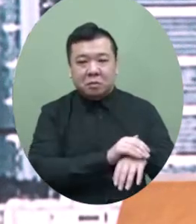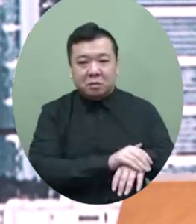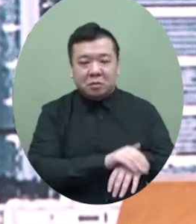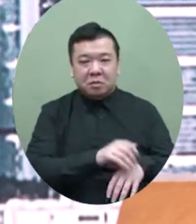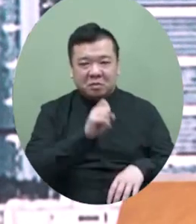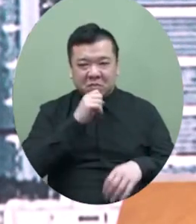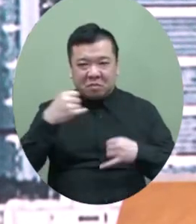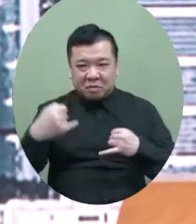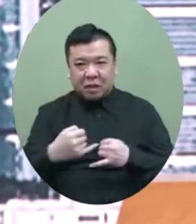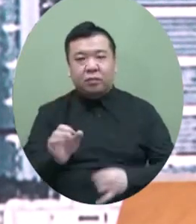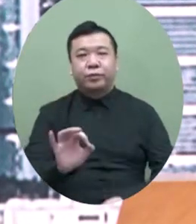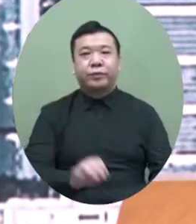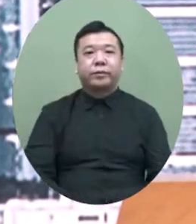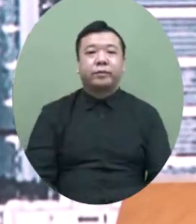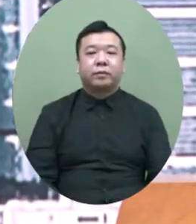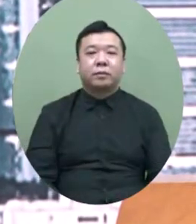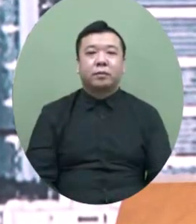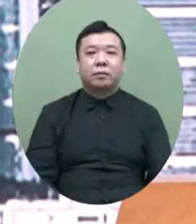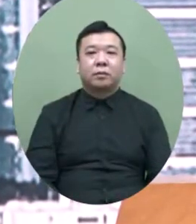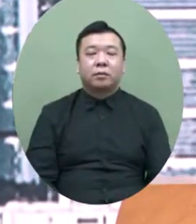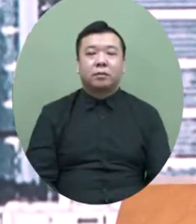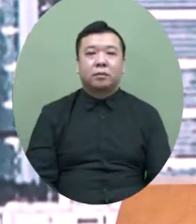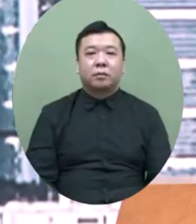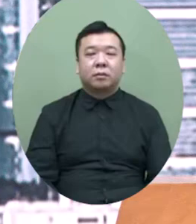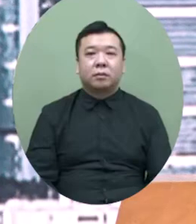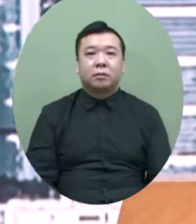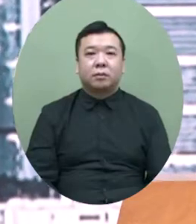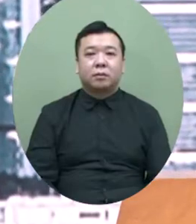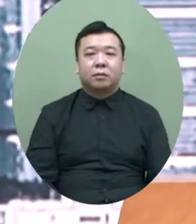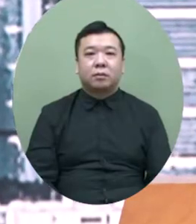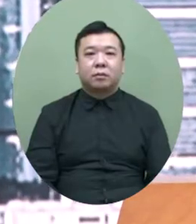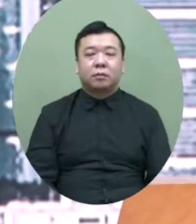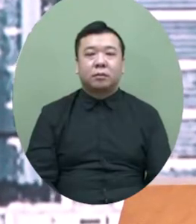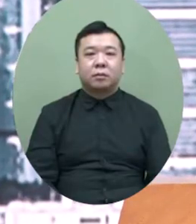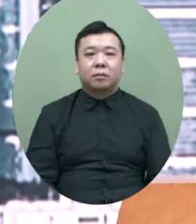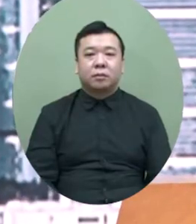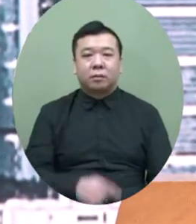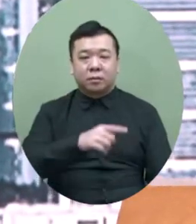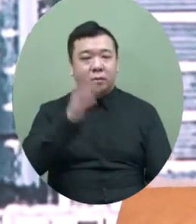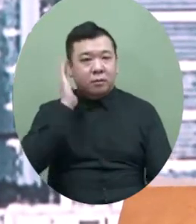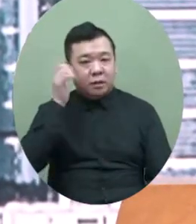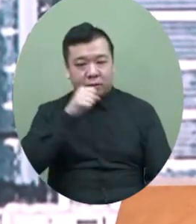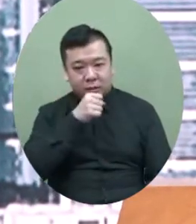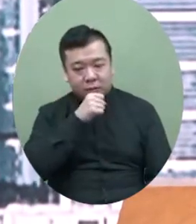矛盾嚇。多謝。 下一條，後排戴眼鏡嗰位男記者。